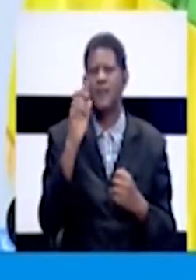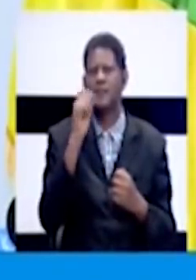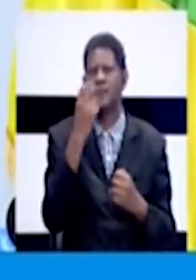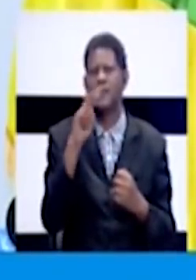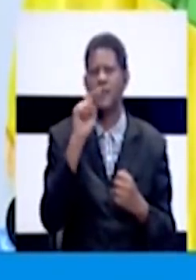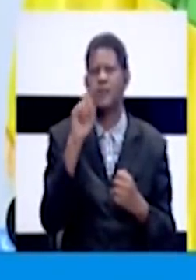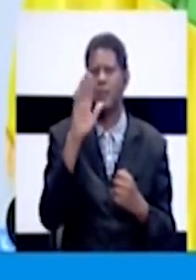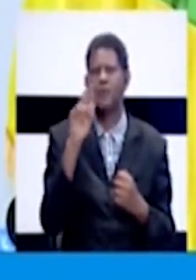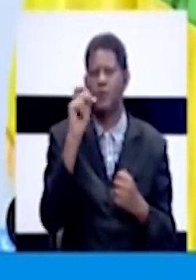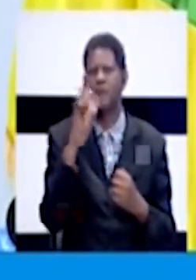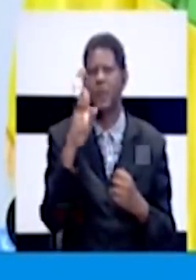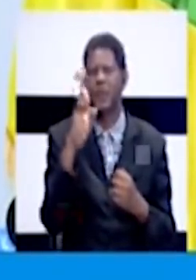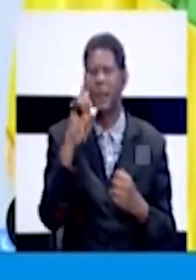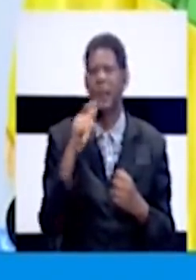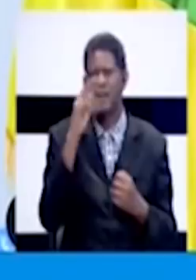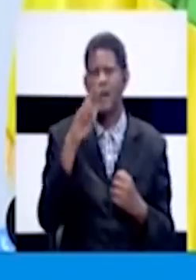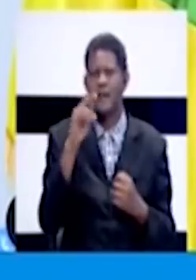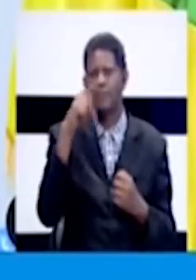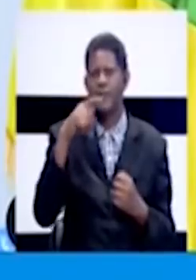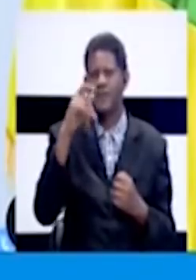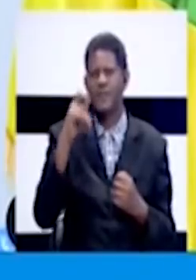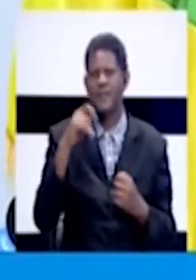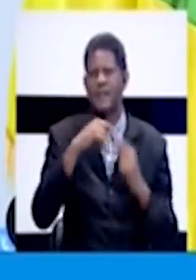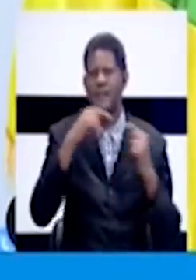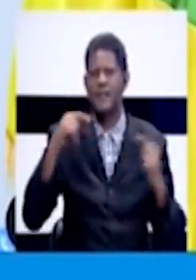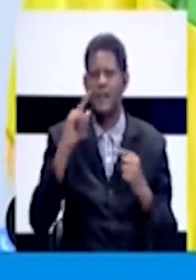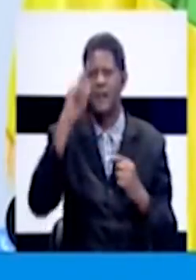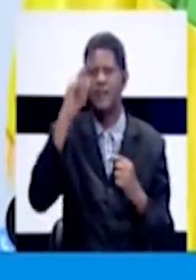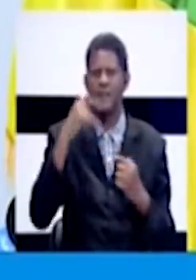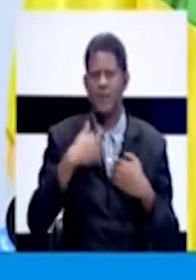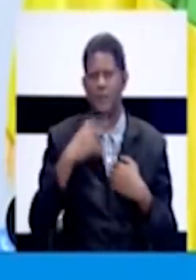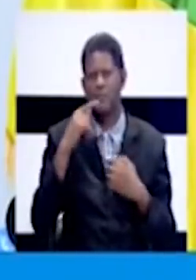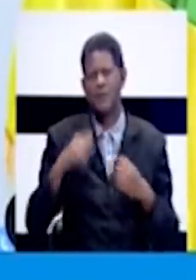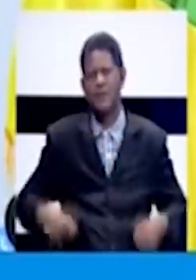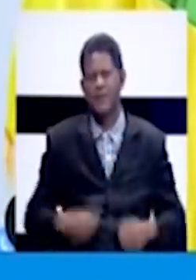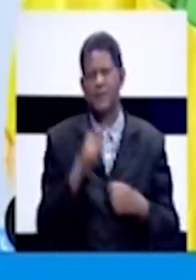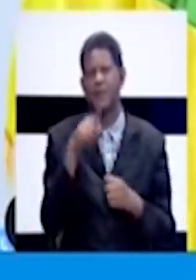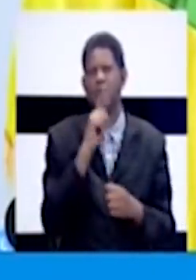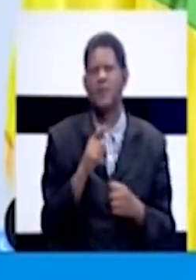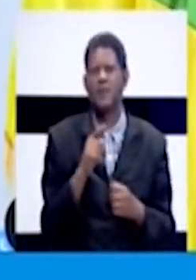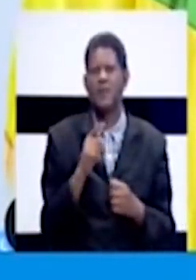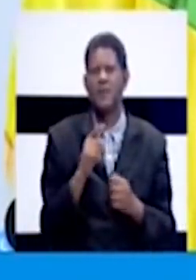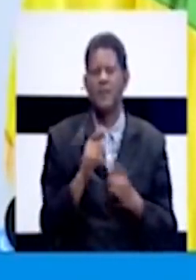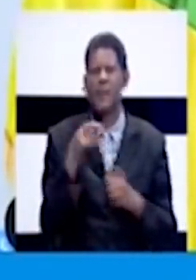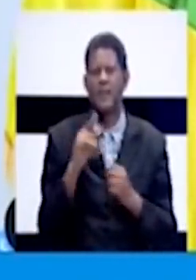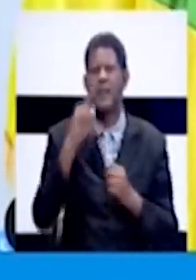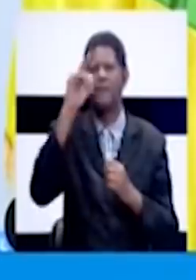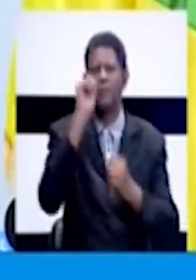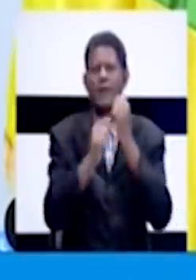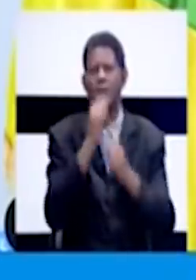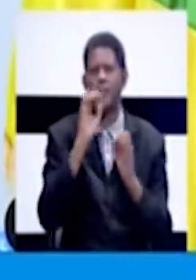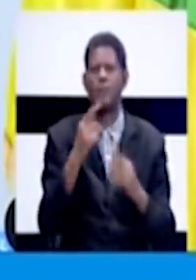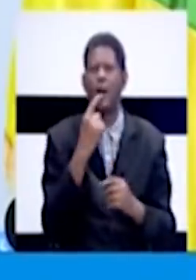12.5 ዶሽቃ፣ አርፒጂ ጸረ ኣየር ዘለዎም ዕጥቂ እዚዩ። መዕርፎ ንፈርቲ መደብደብ የብሎምን፣ ብኣፎም